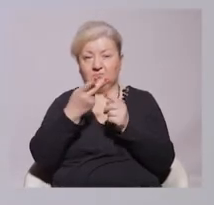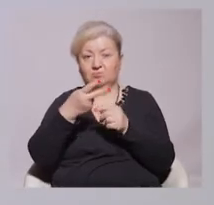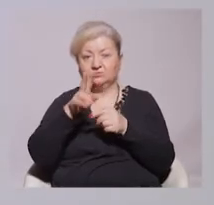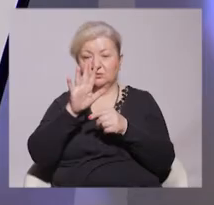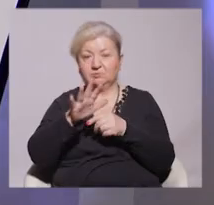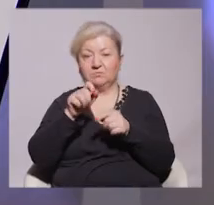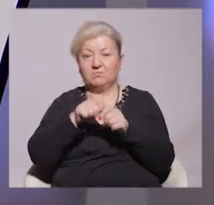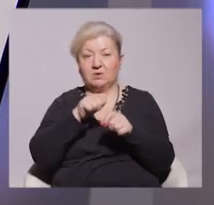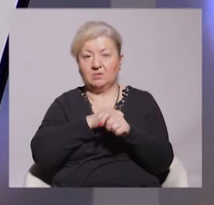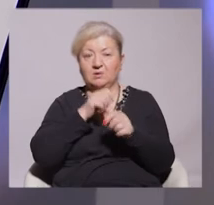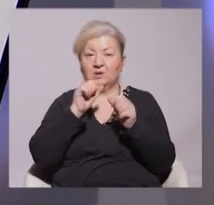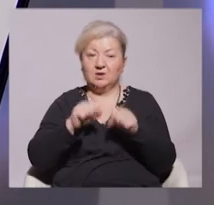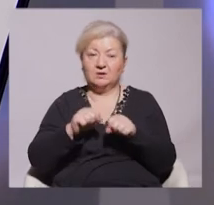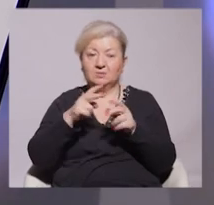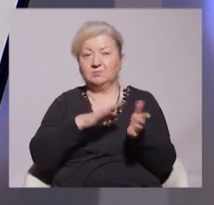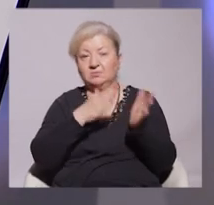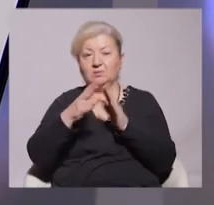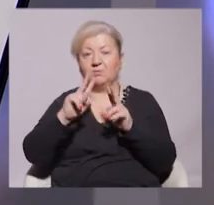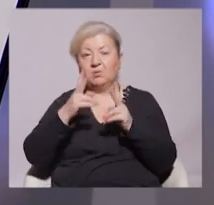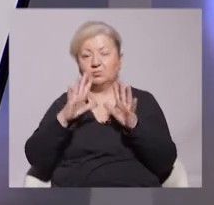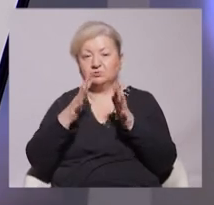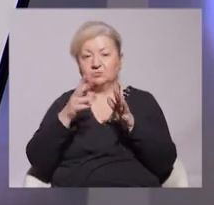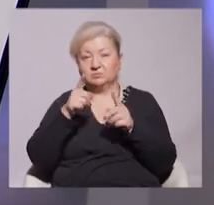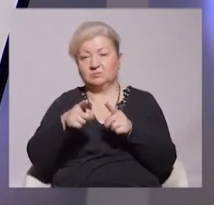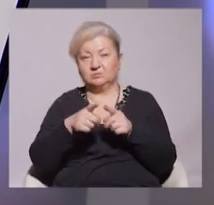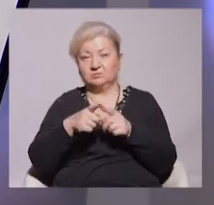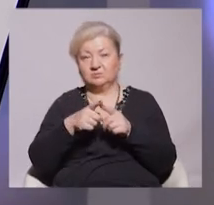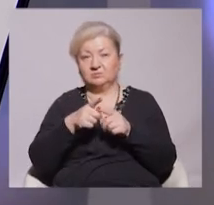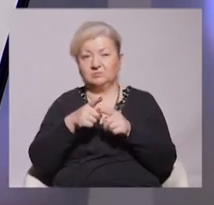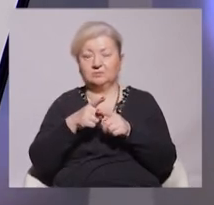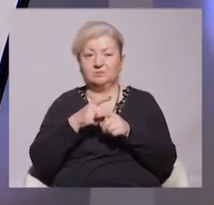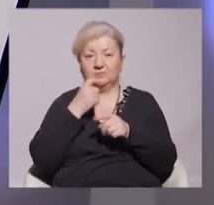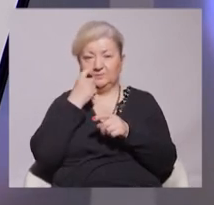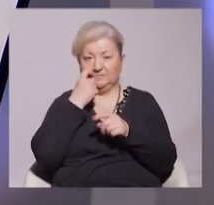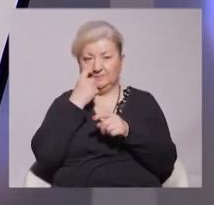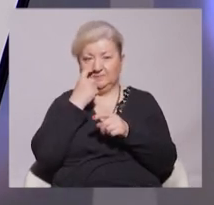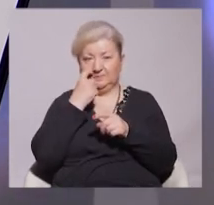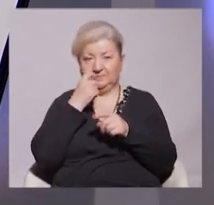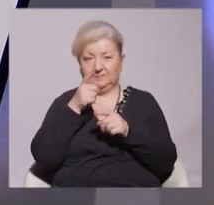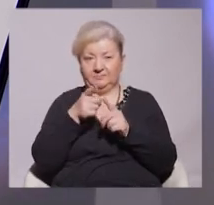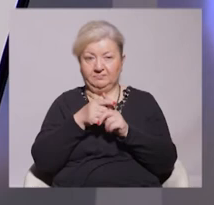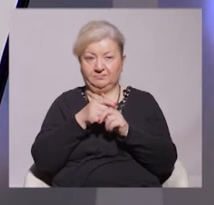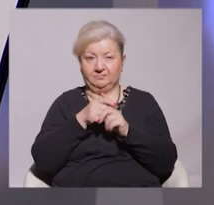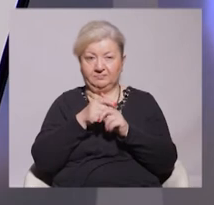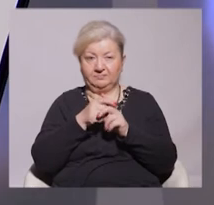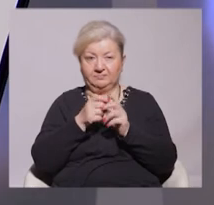მოდით ახლა გადავიდეთ მეორე შემთხვევაზე. ამ შემთხვევაში უკვე აღარ ვუგულველყოფთ